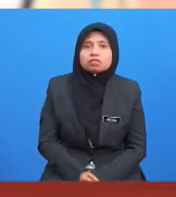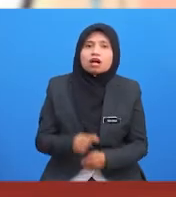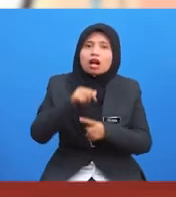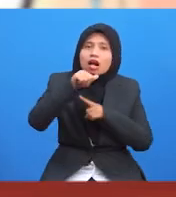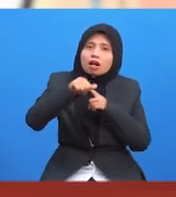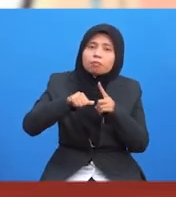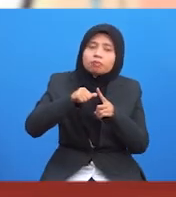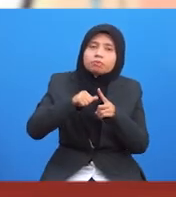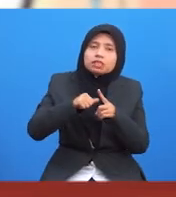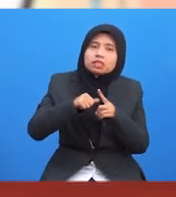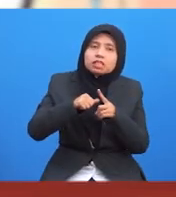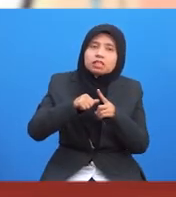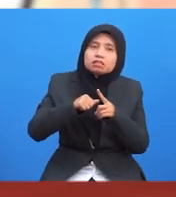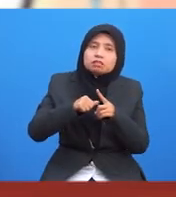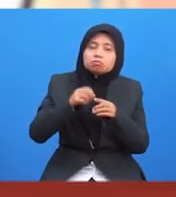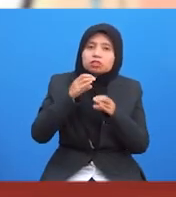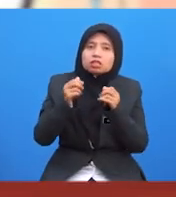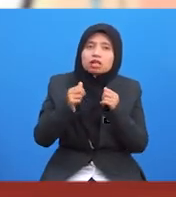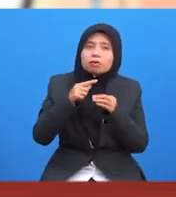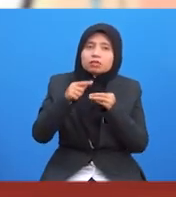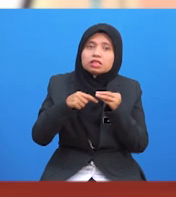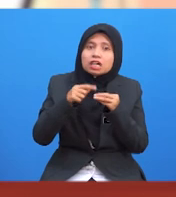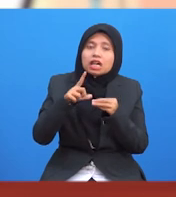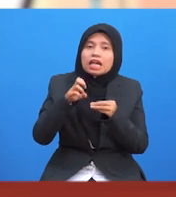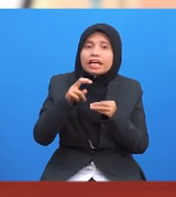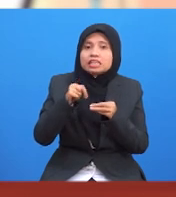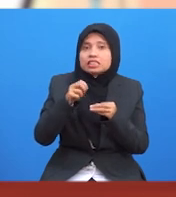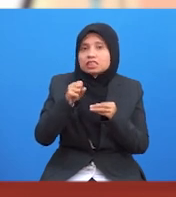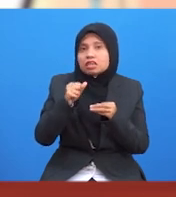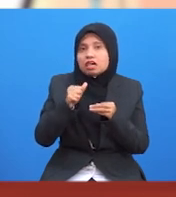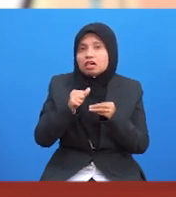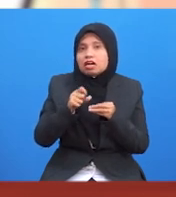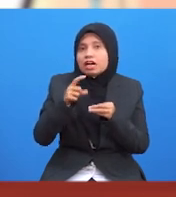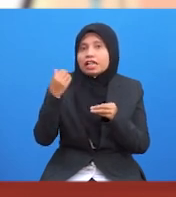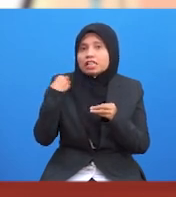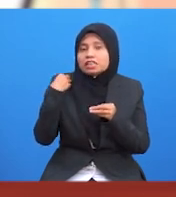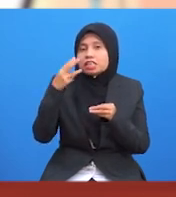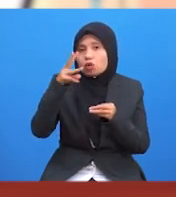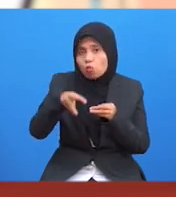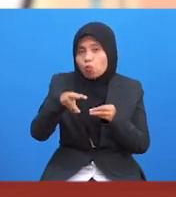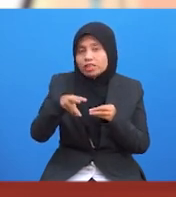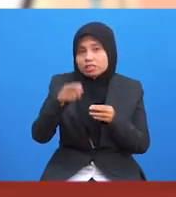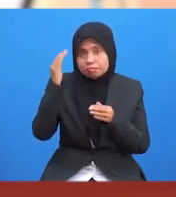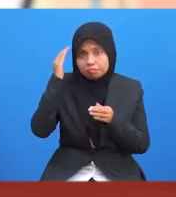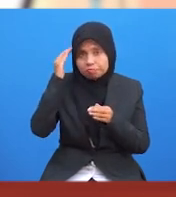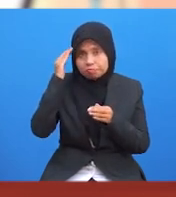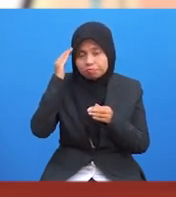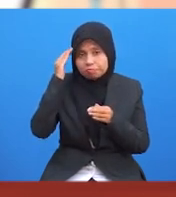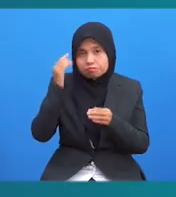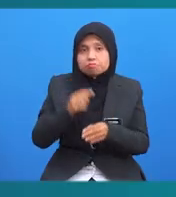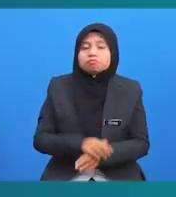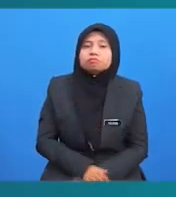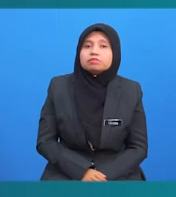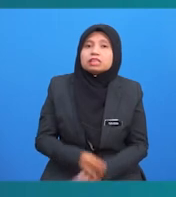Apabila bercakap mengenai lensa, ada dua perkara penting yang wajib kita tahu sebelum memilih lensa